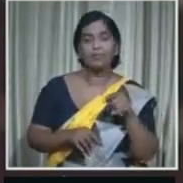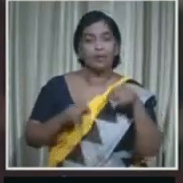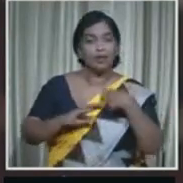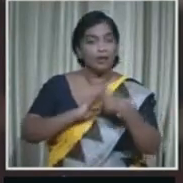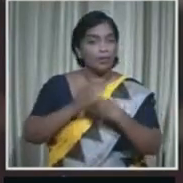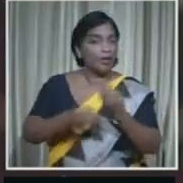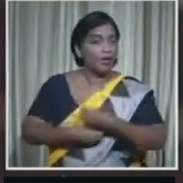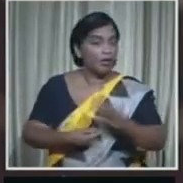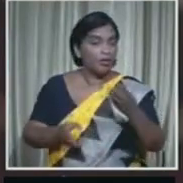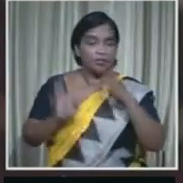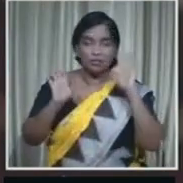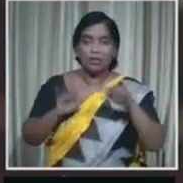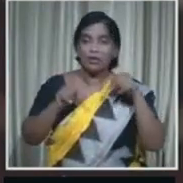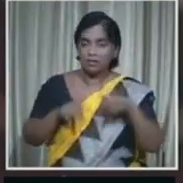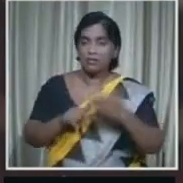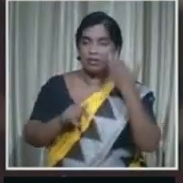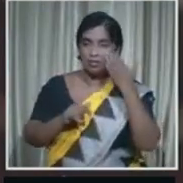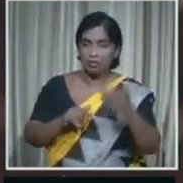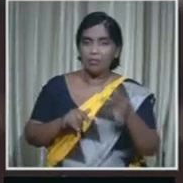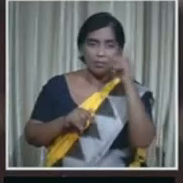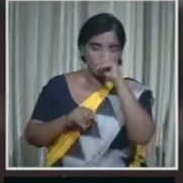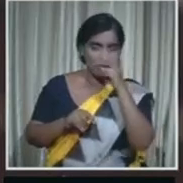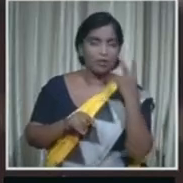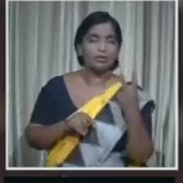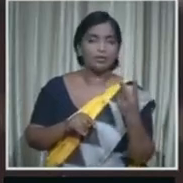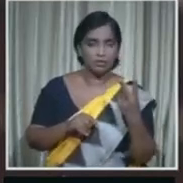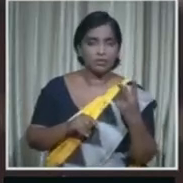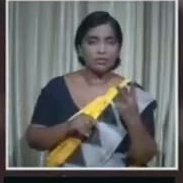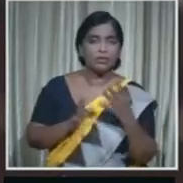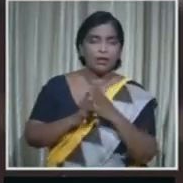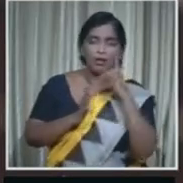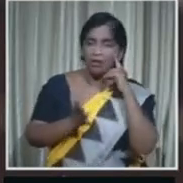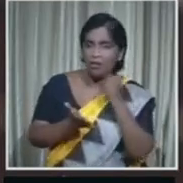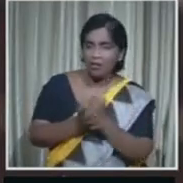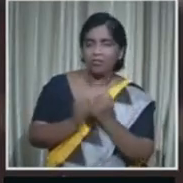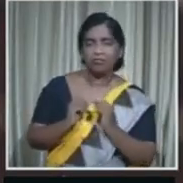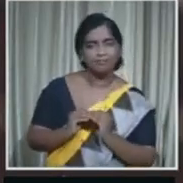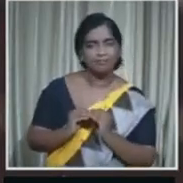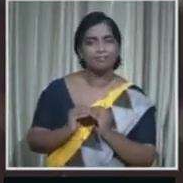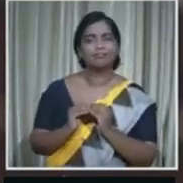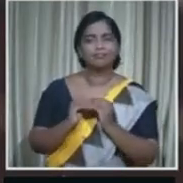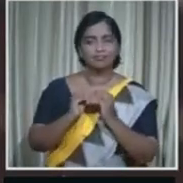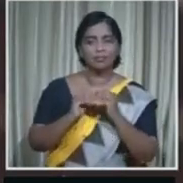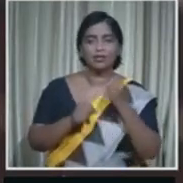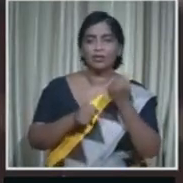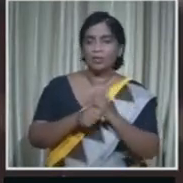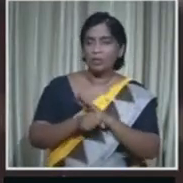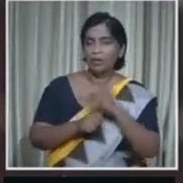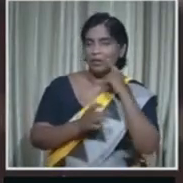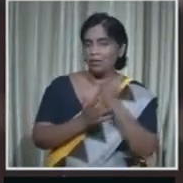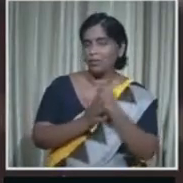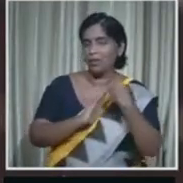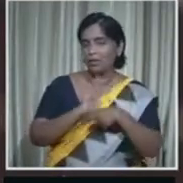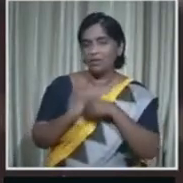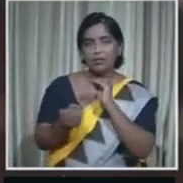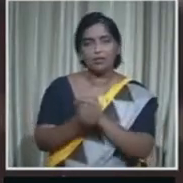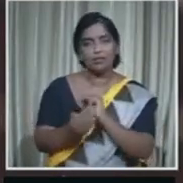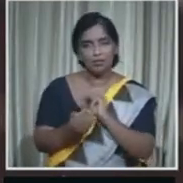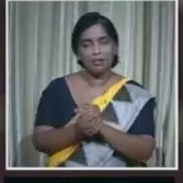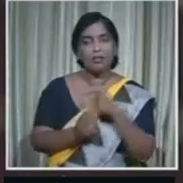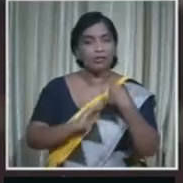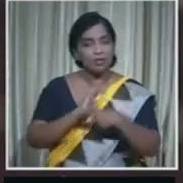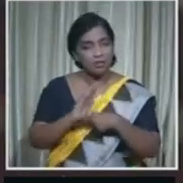විනාශ කරන්න එපා. අද බලන්න මේ මාස දෙකේ අපි බොහොම අමාරුවෙන් ගොඩනැගිලා කොවිඩ් එකෙන් බොහොම රට ආරක්ෂා කරගෙන මේ